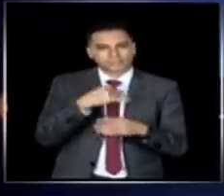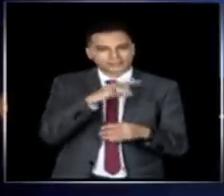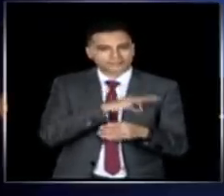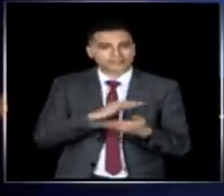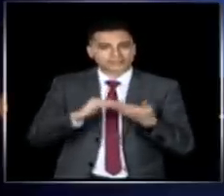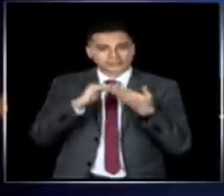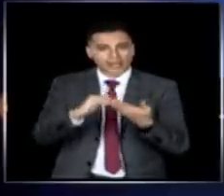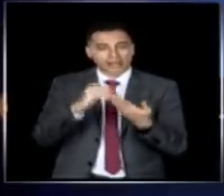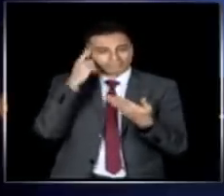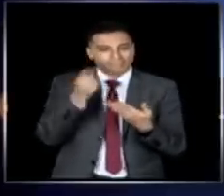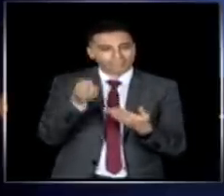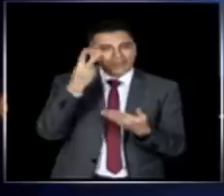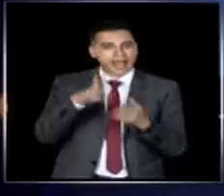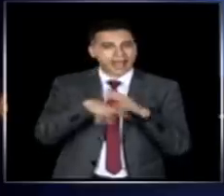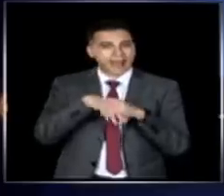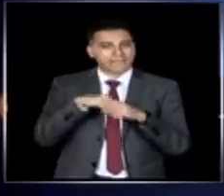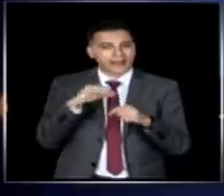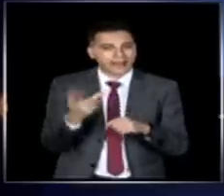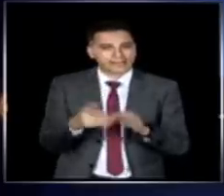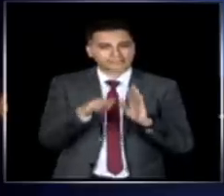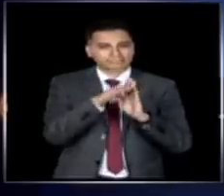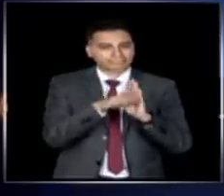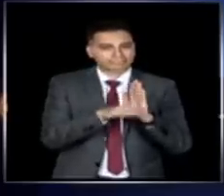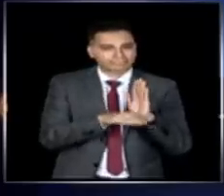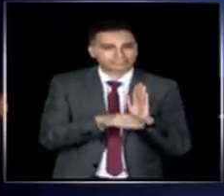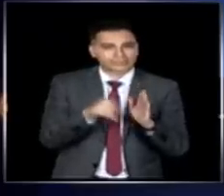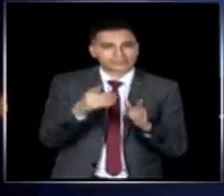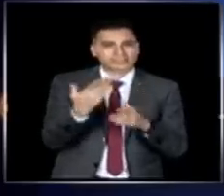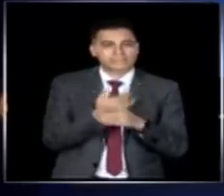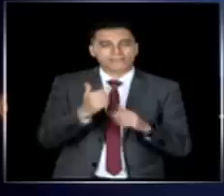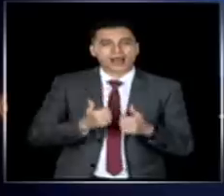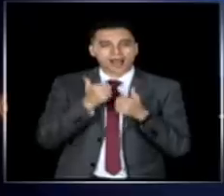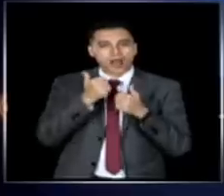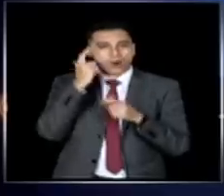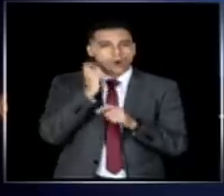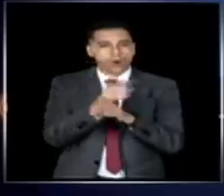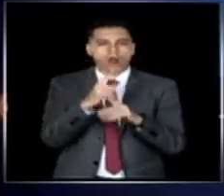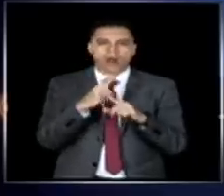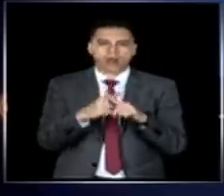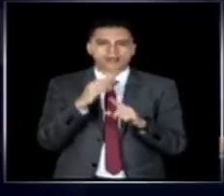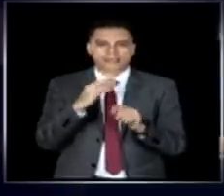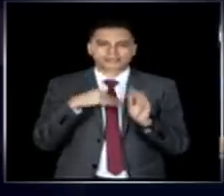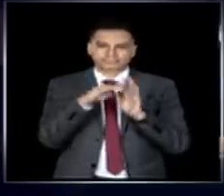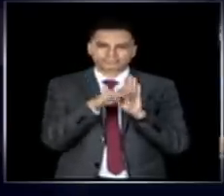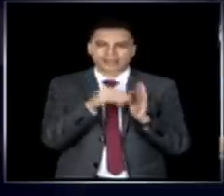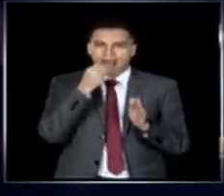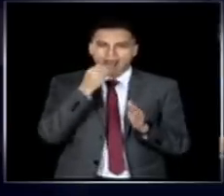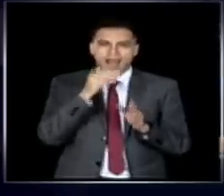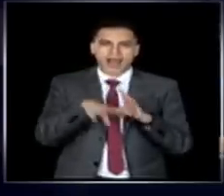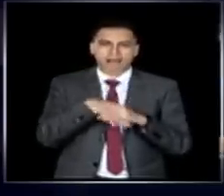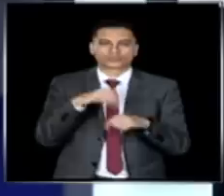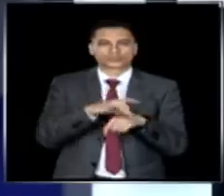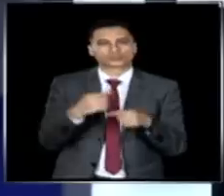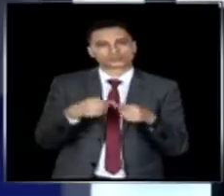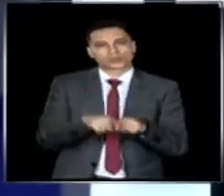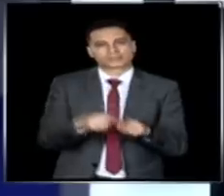يكون يوجههم أحسن من هما يتعاملوا بعشوائية أكتر عشان جسمهم وعشان صحتهم. كويس جدا، ربنا